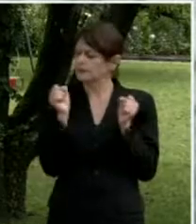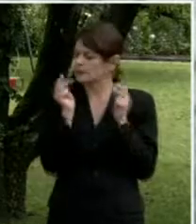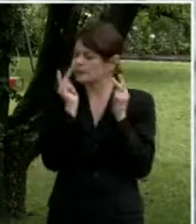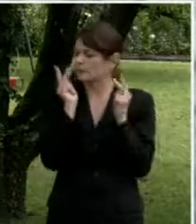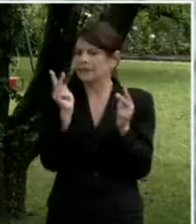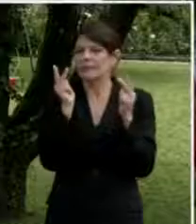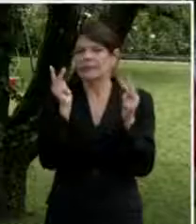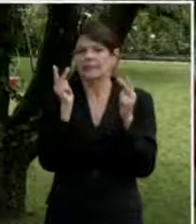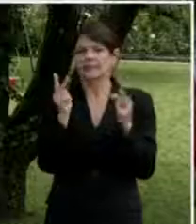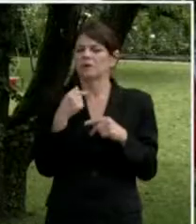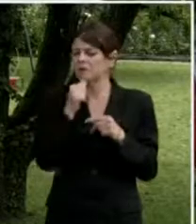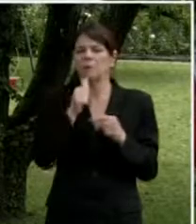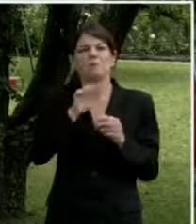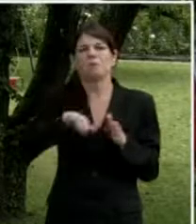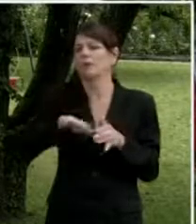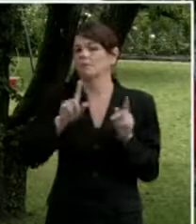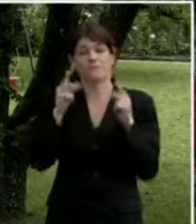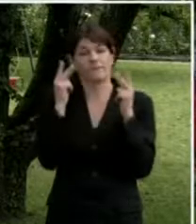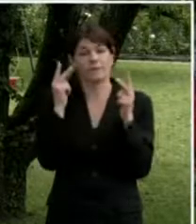eingeschätzt werden können.